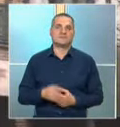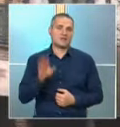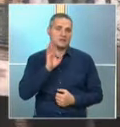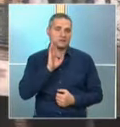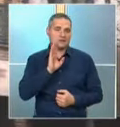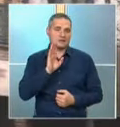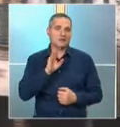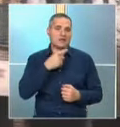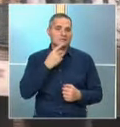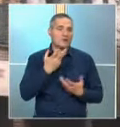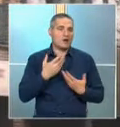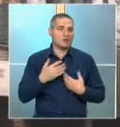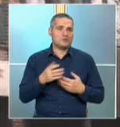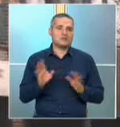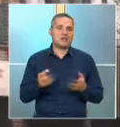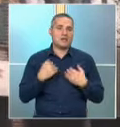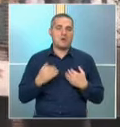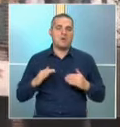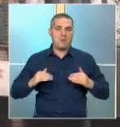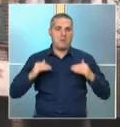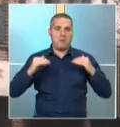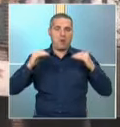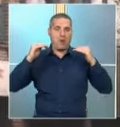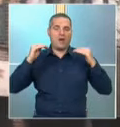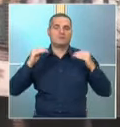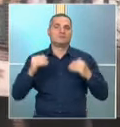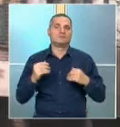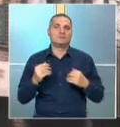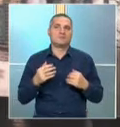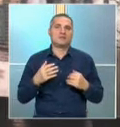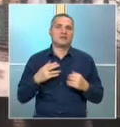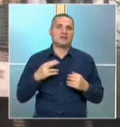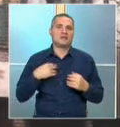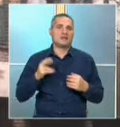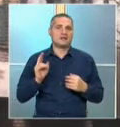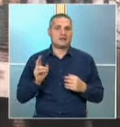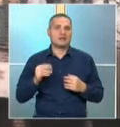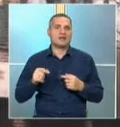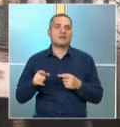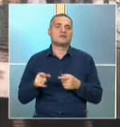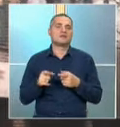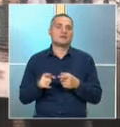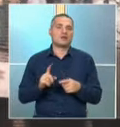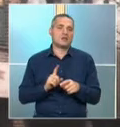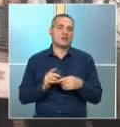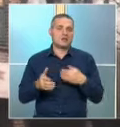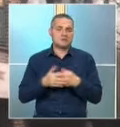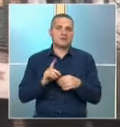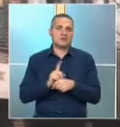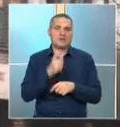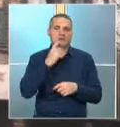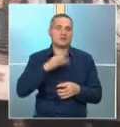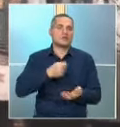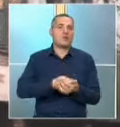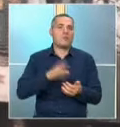Тате каза, като станем още по-големи с Кристиян, той е почти на 11, ще ни